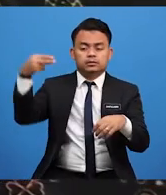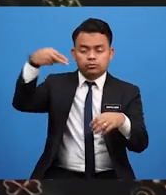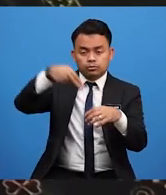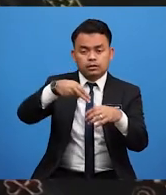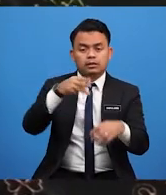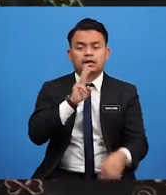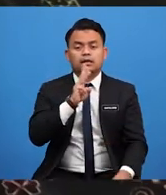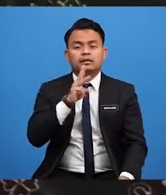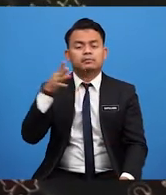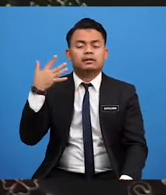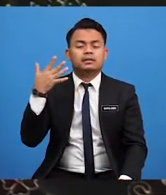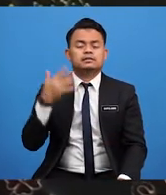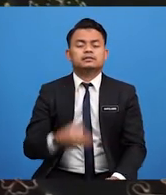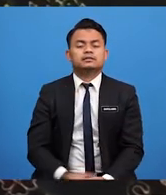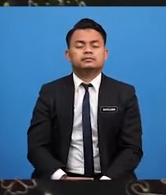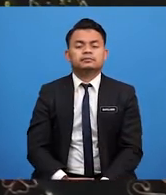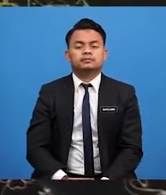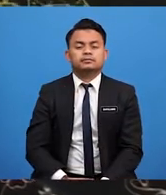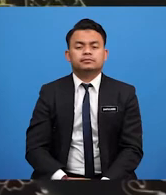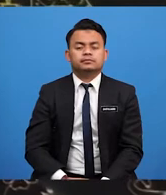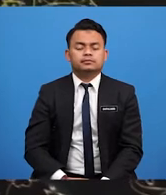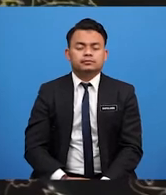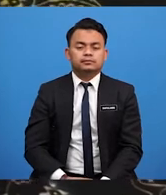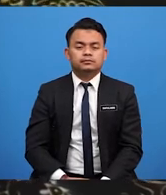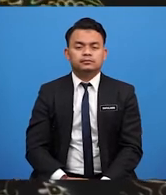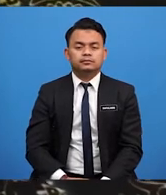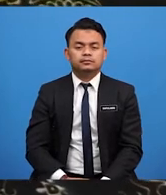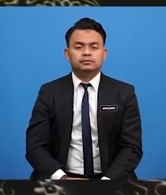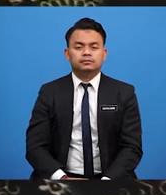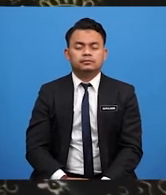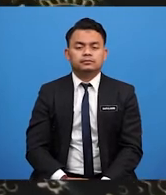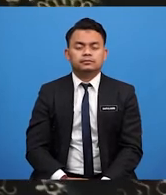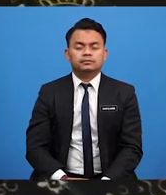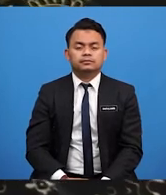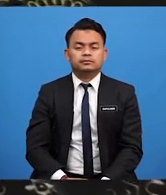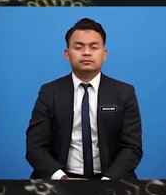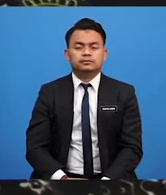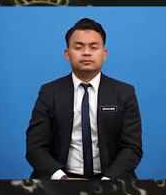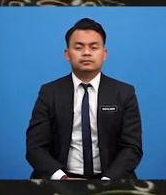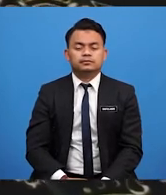Thank you.